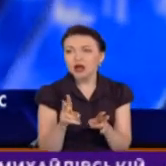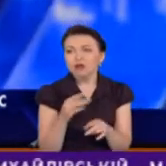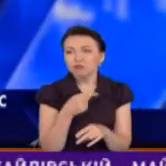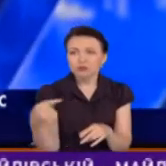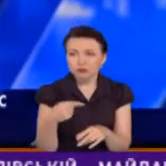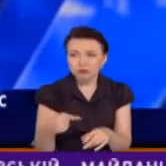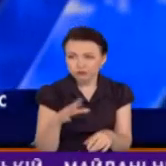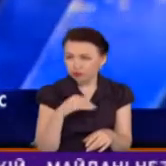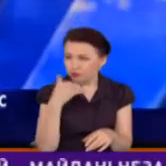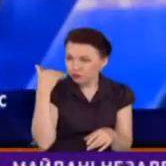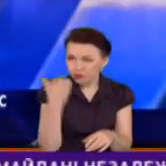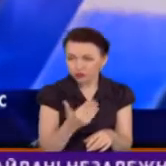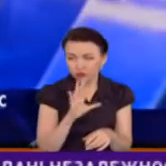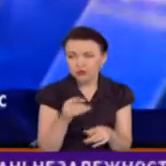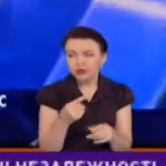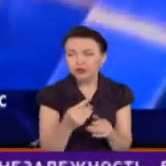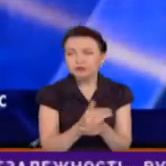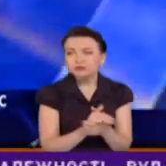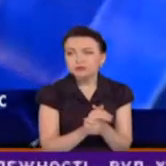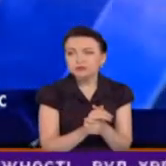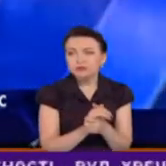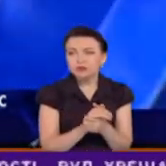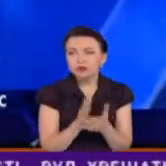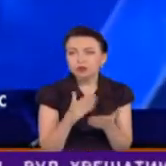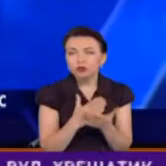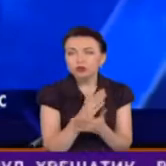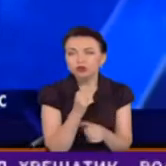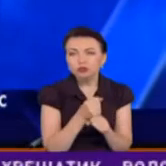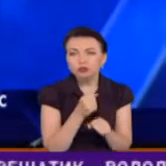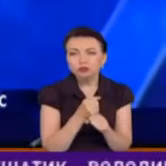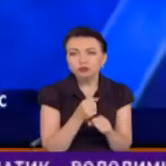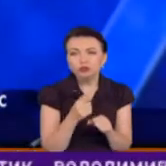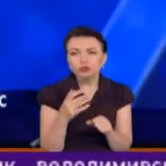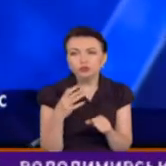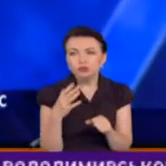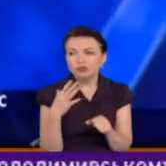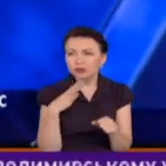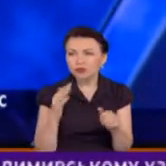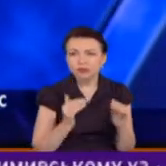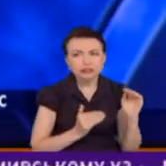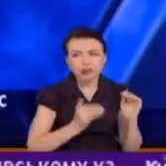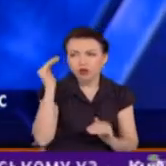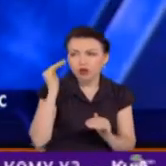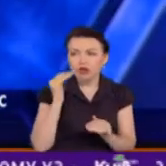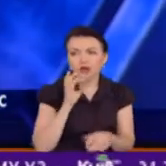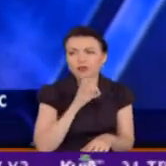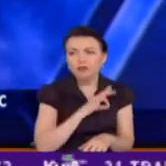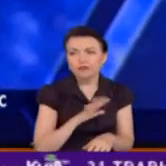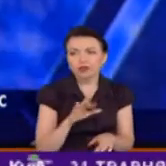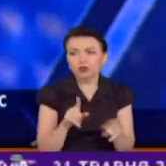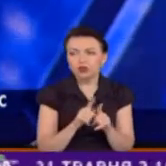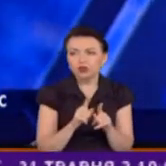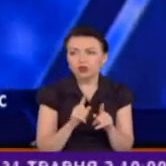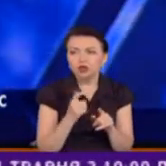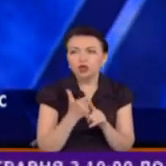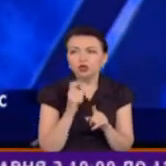політично, я думаю, що і ДТЕК, і енергоатом зроблять це можливе, щоб не було різкого скачка. Ну, розумієте, скачка. Да, їм він не потрібний. Тобто